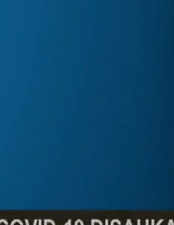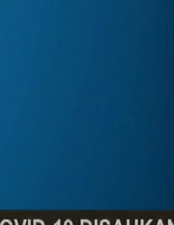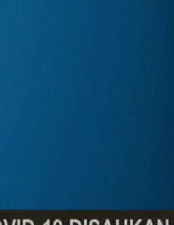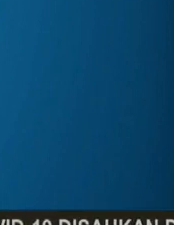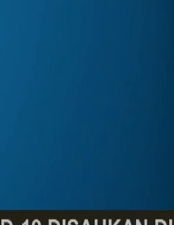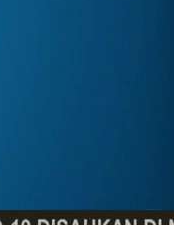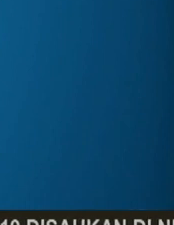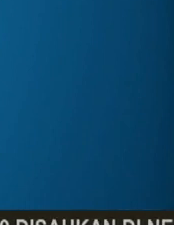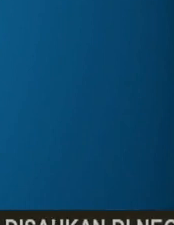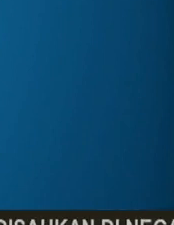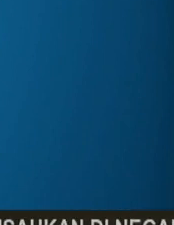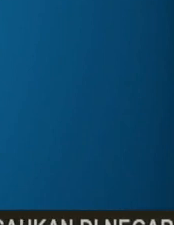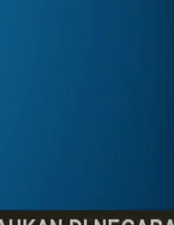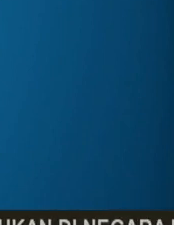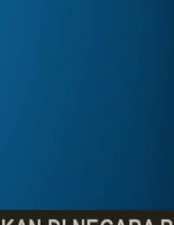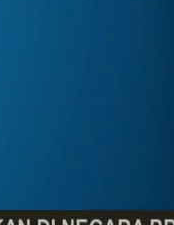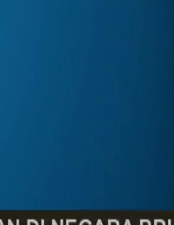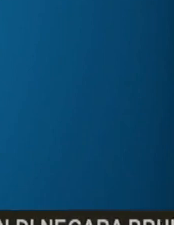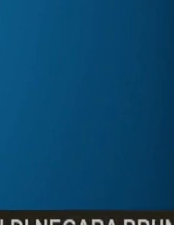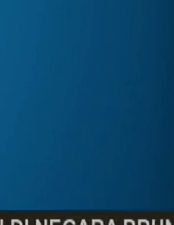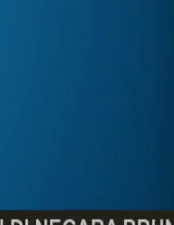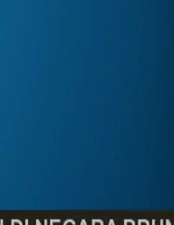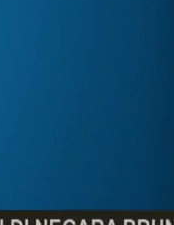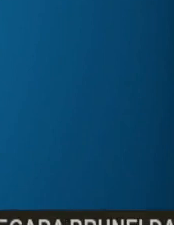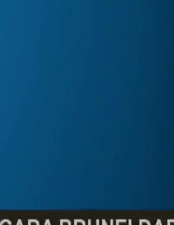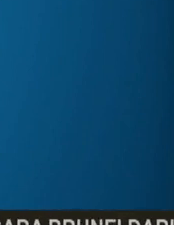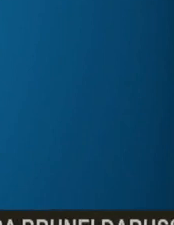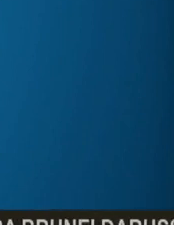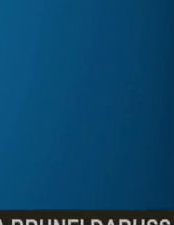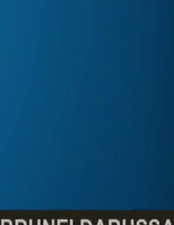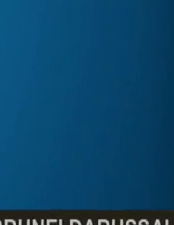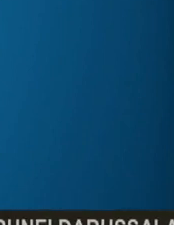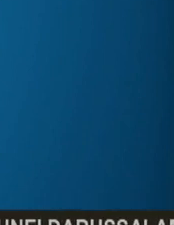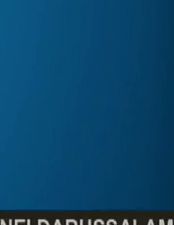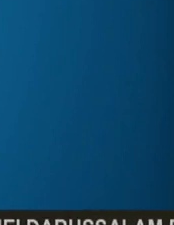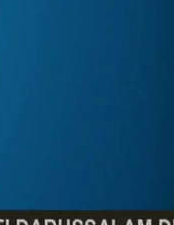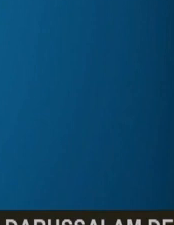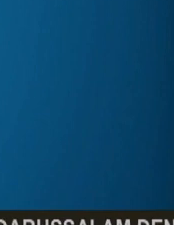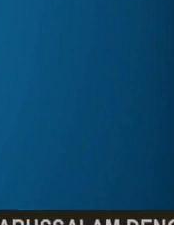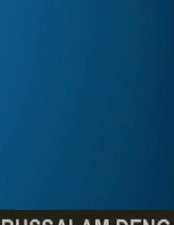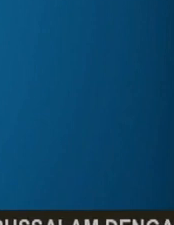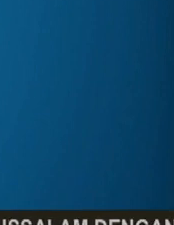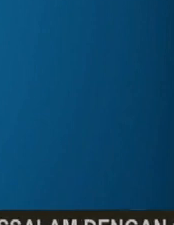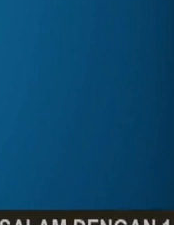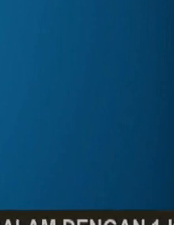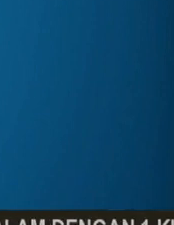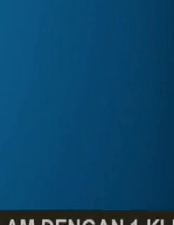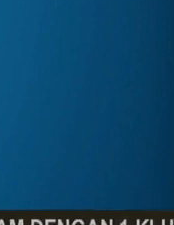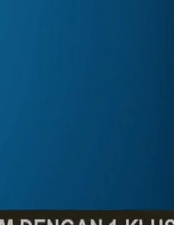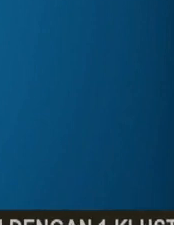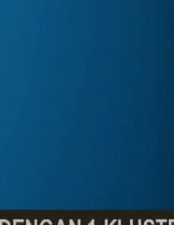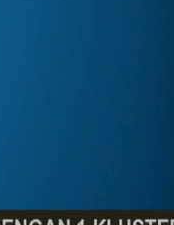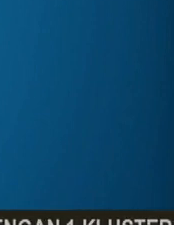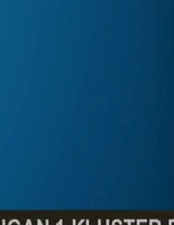Kesalahan kedua dan seterusnya dan da-3000 ringket dan penjara tidak lebih tiga bulan memandangkan semua County